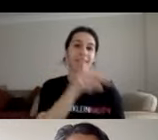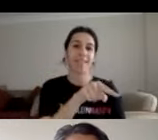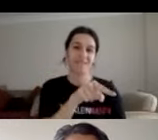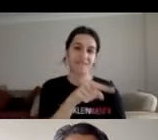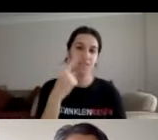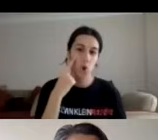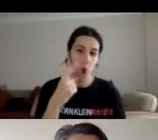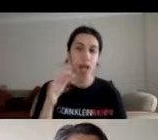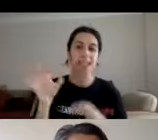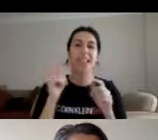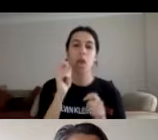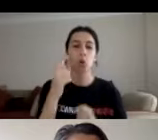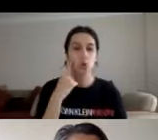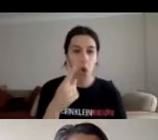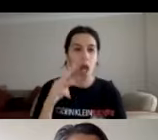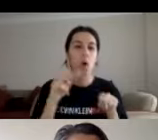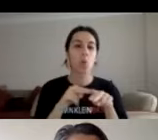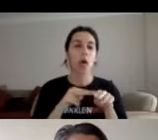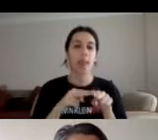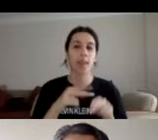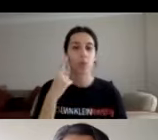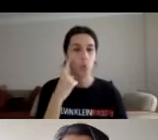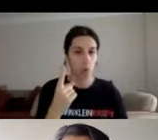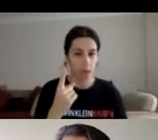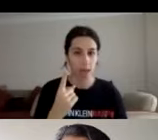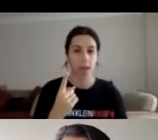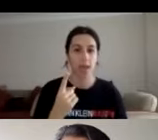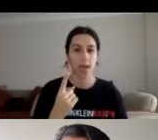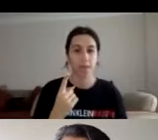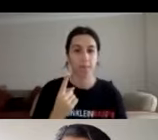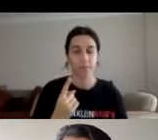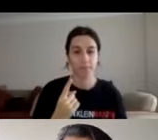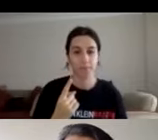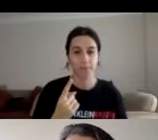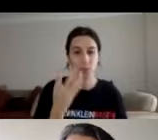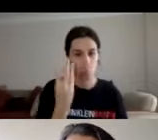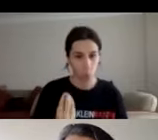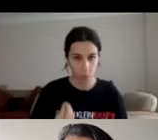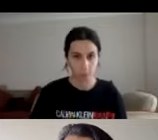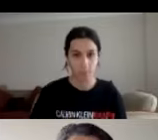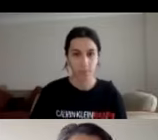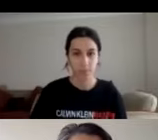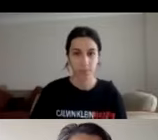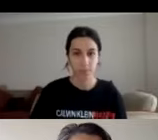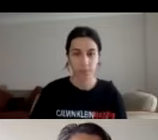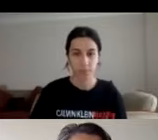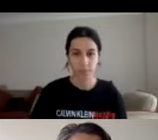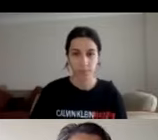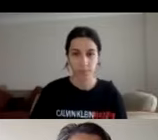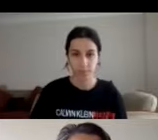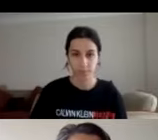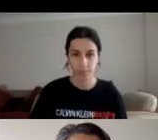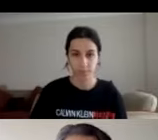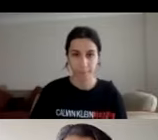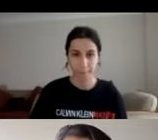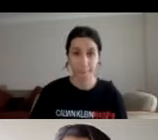olarak belli bir teknolojiyi kullanıp belli bir kullanıcı topluluğu için gerçekleştiren süreçlerin tümünü tanımlıyor. Ha, bu